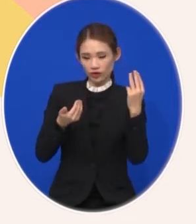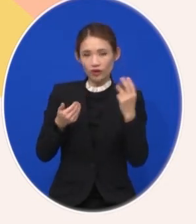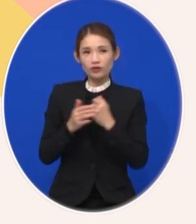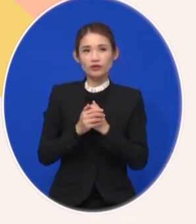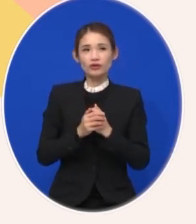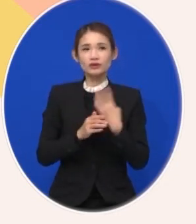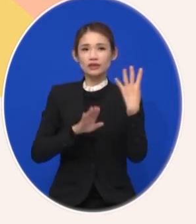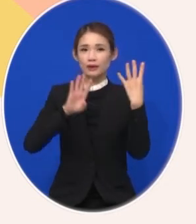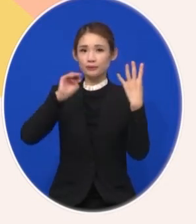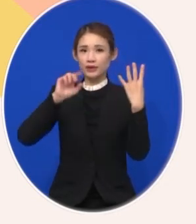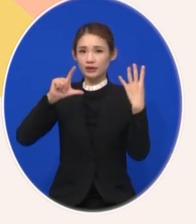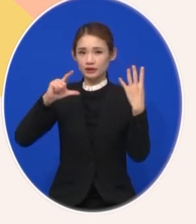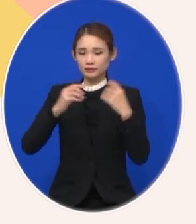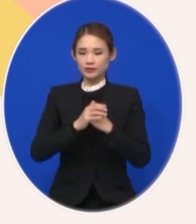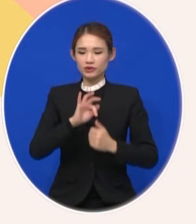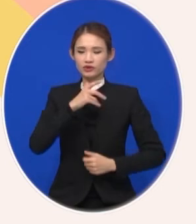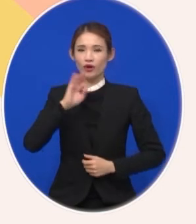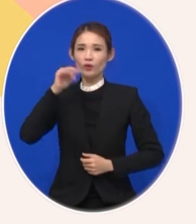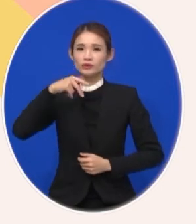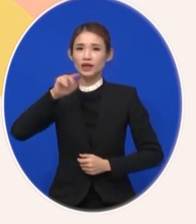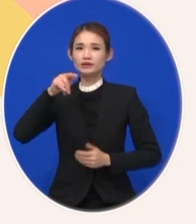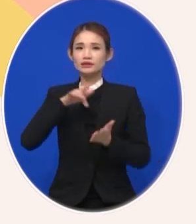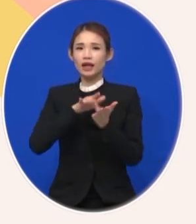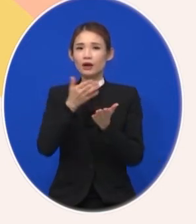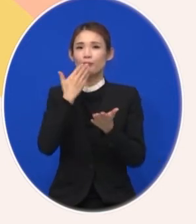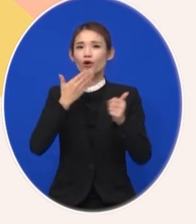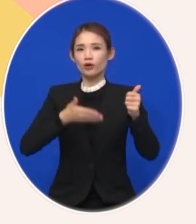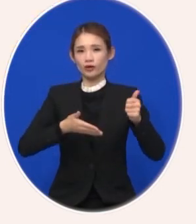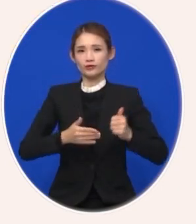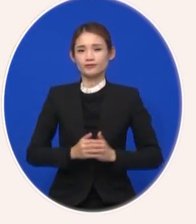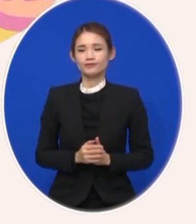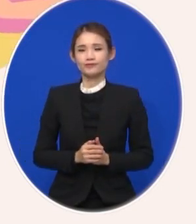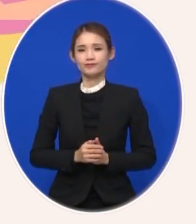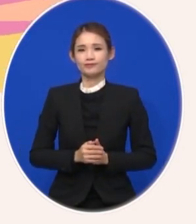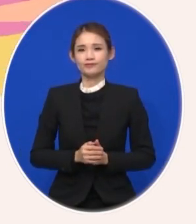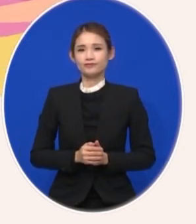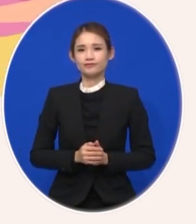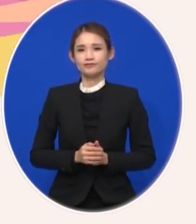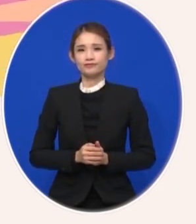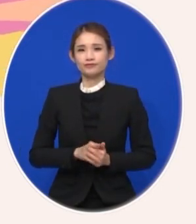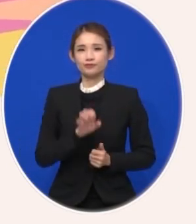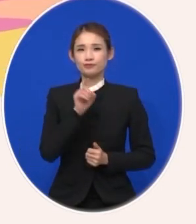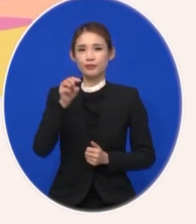전부터 4mg 이상의 고용량의 엽산제 복용을 권장합니다.